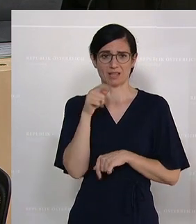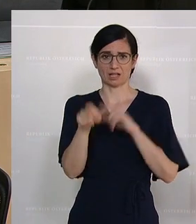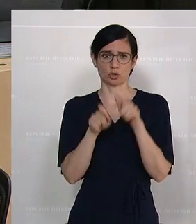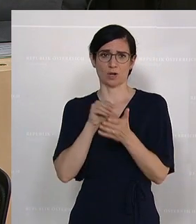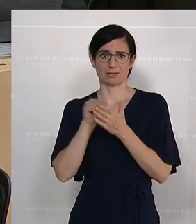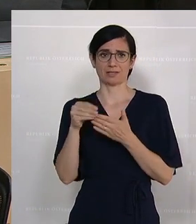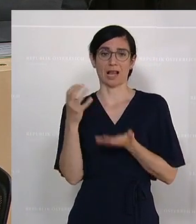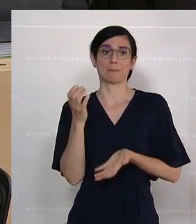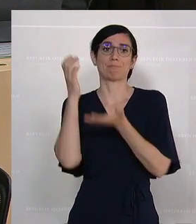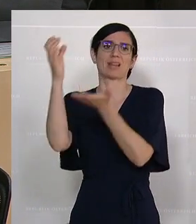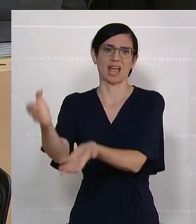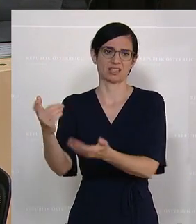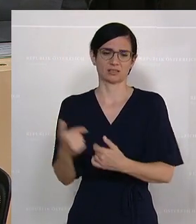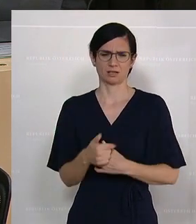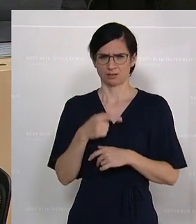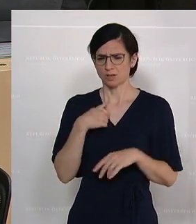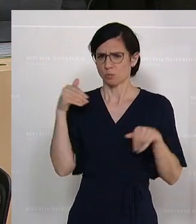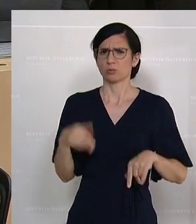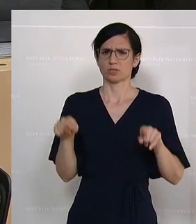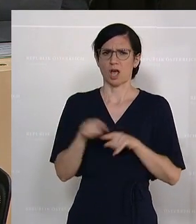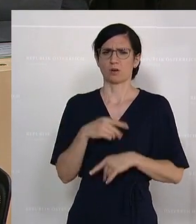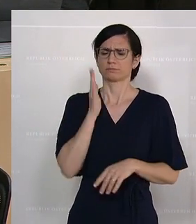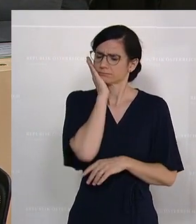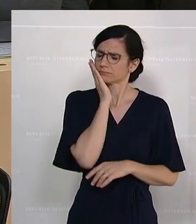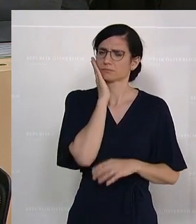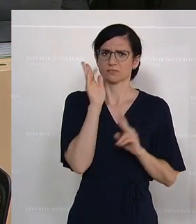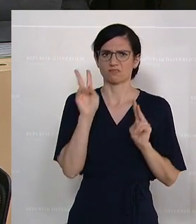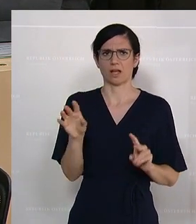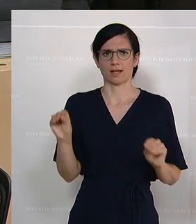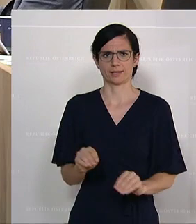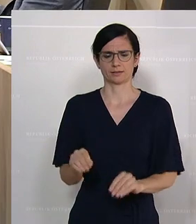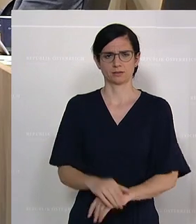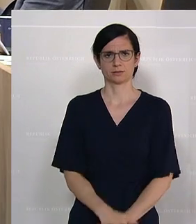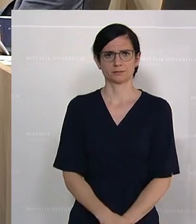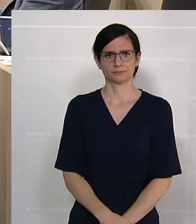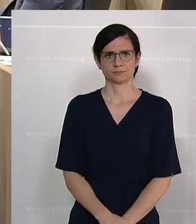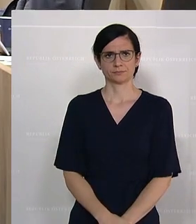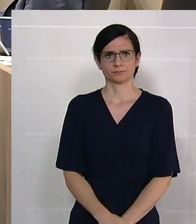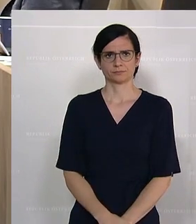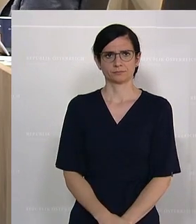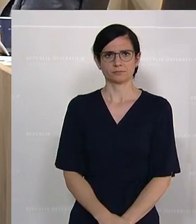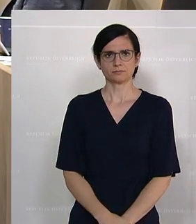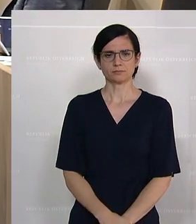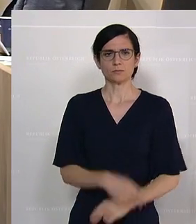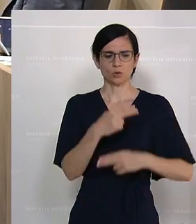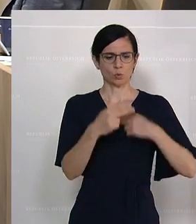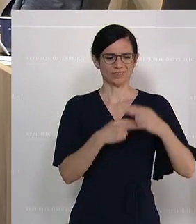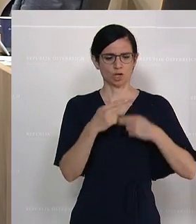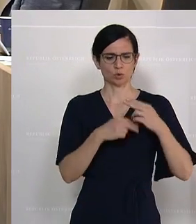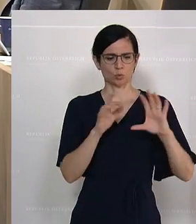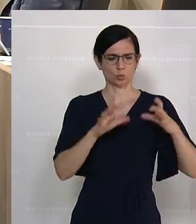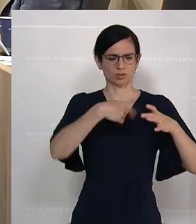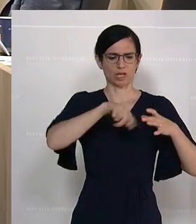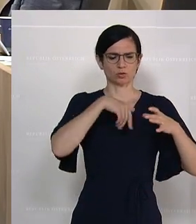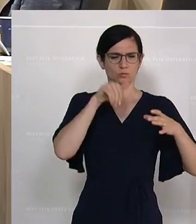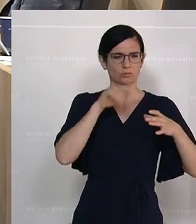der grünen dafür müssen sie sich schämen also ich denke dass heute den untersuchungsausschuss auch viel mehr den fokus auf die